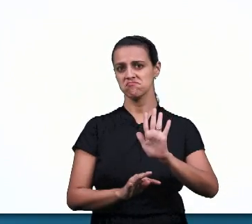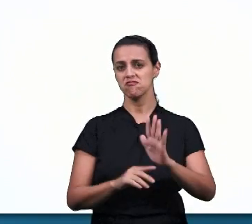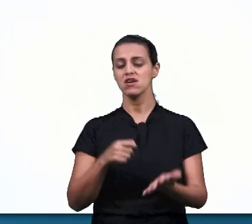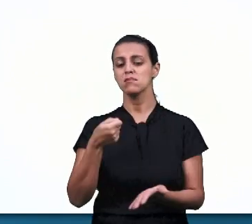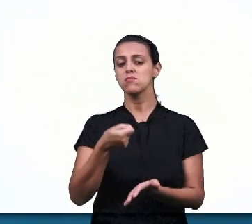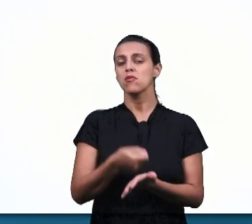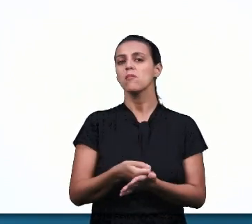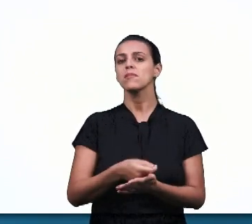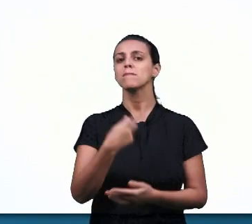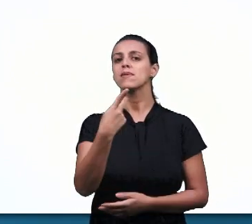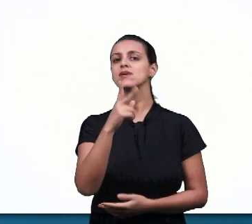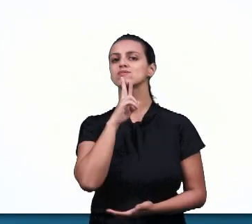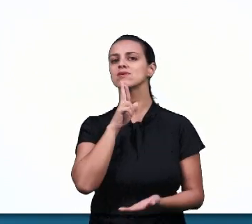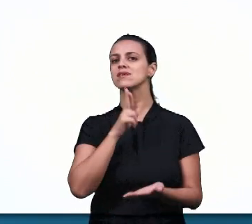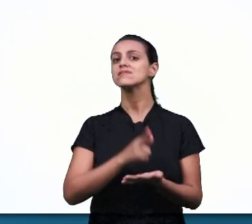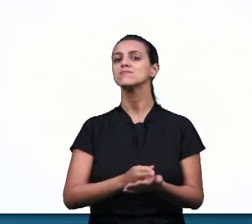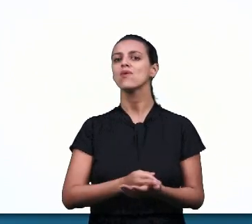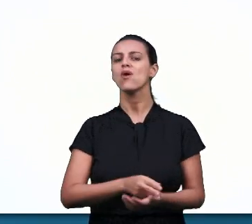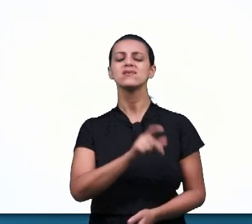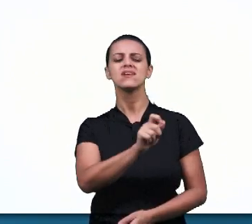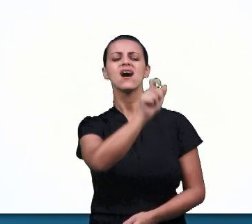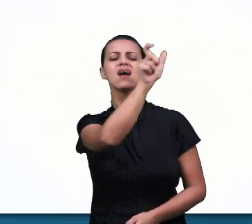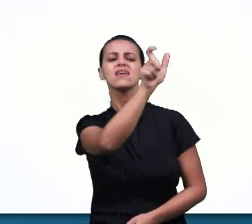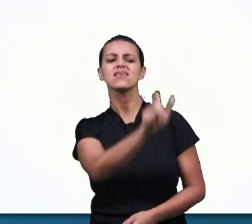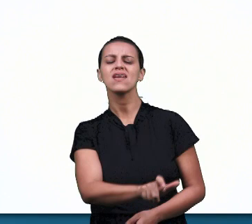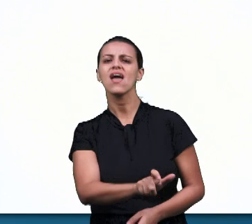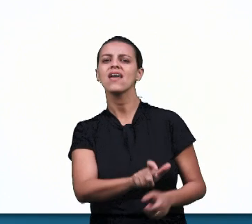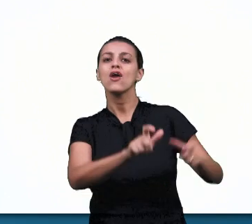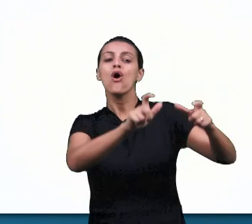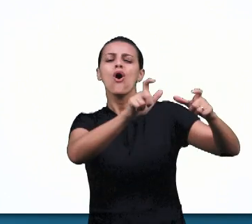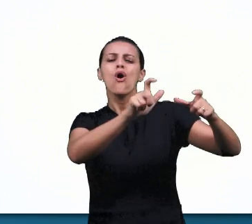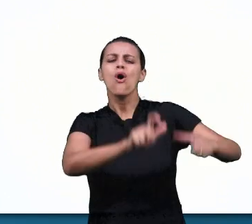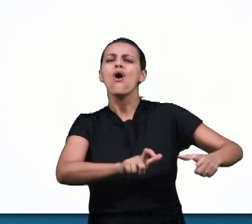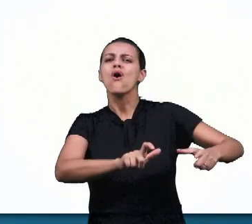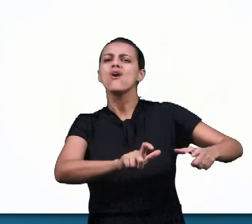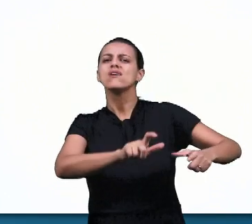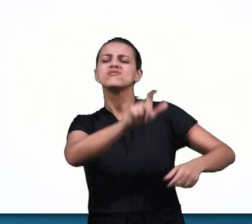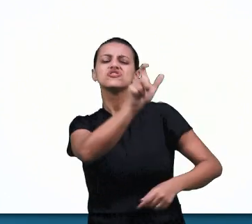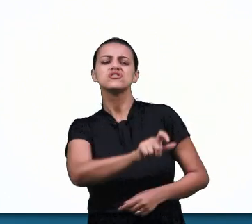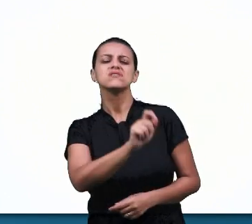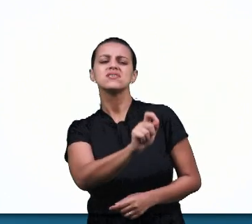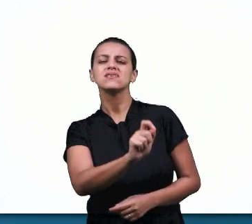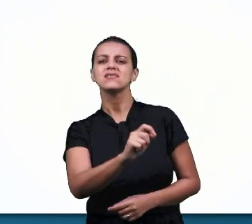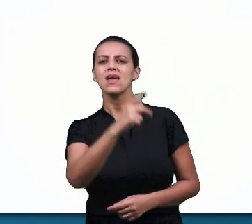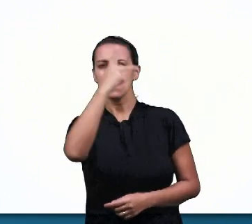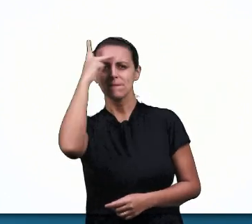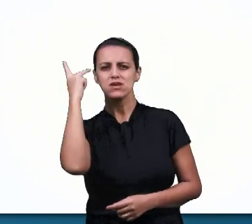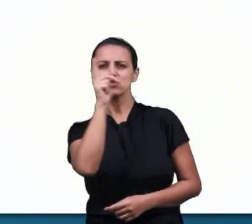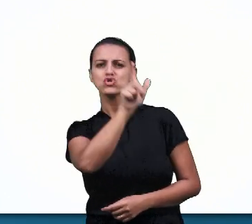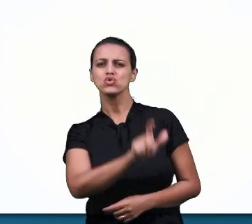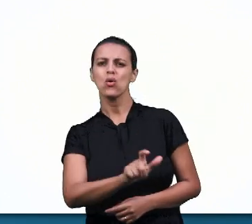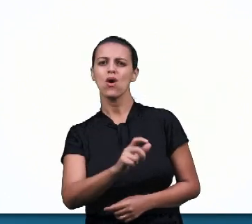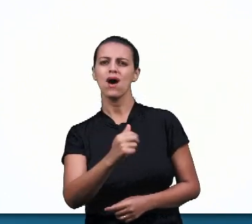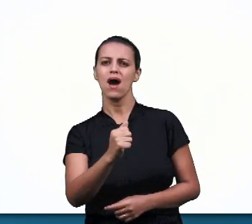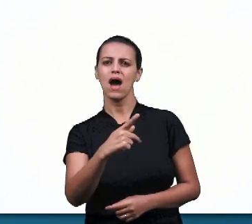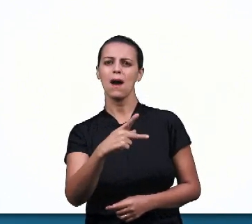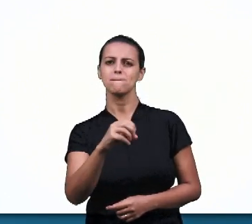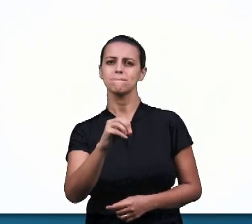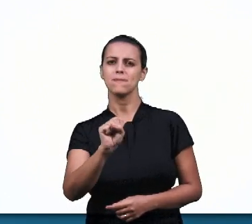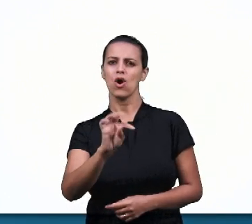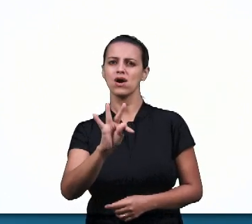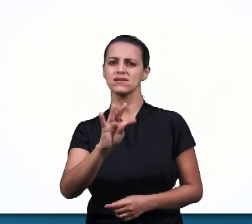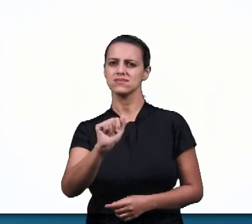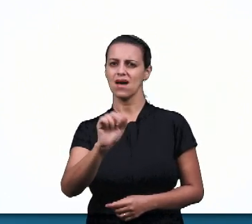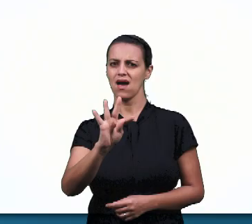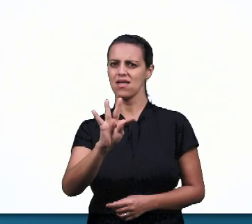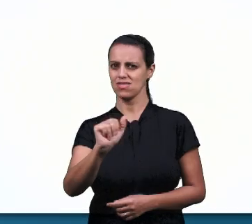confirmer en nos jours d'où partent et qui sont ces apostates de cette dernière heure. Très